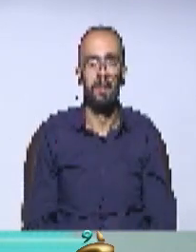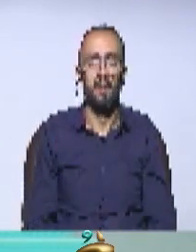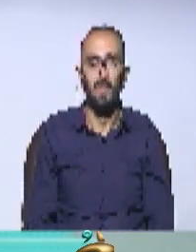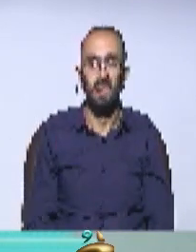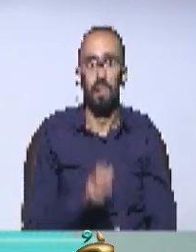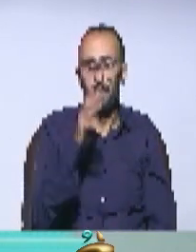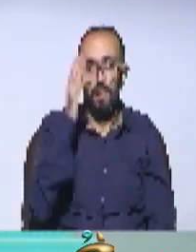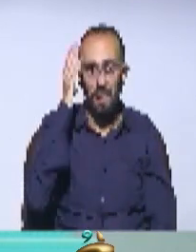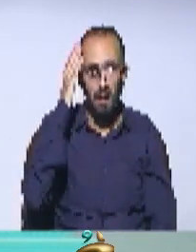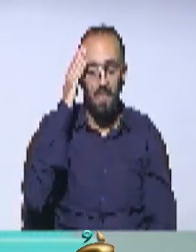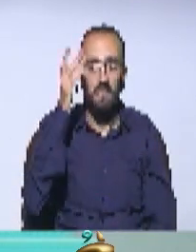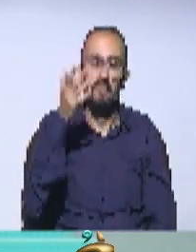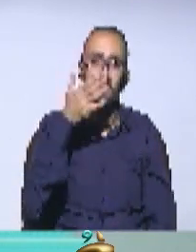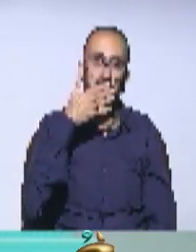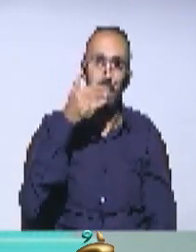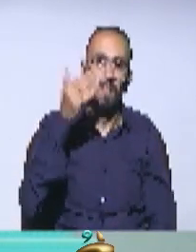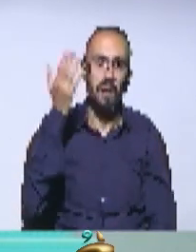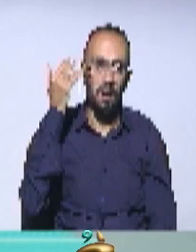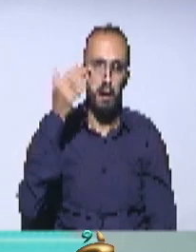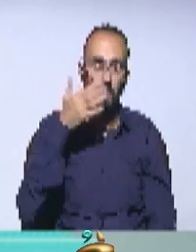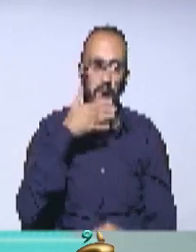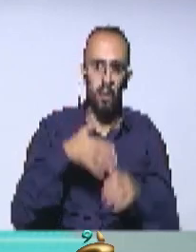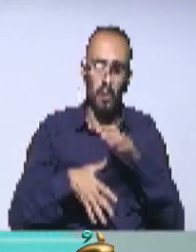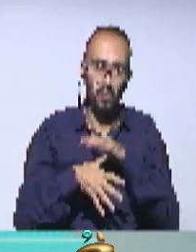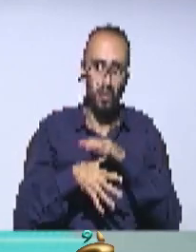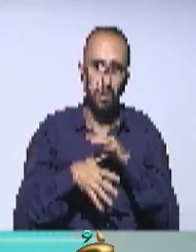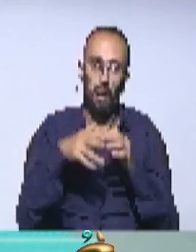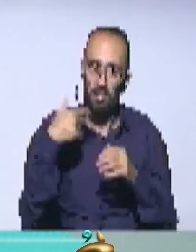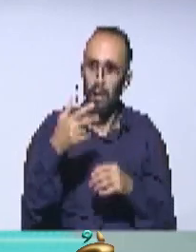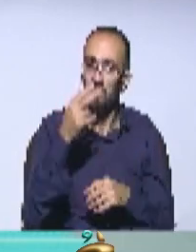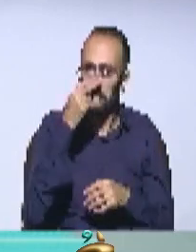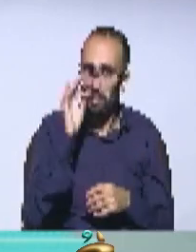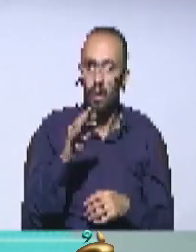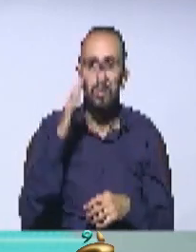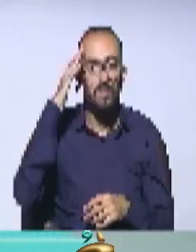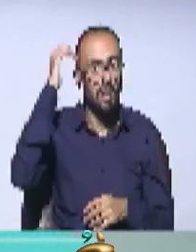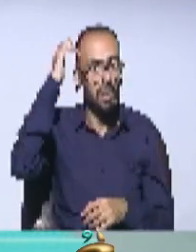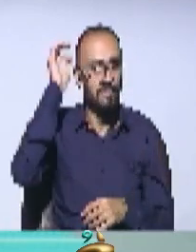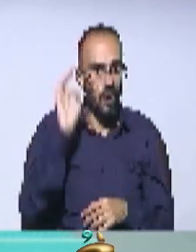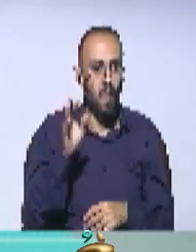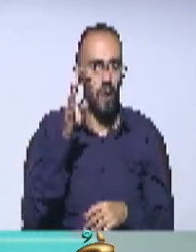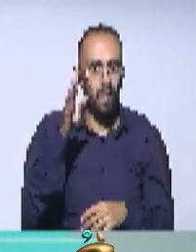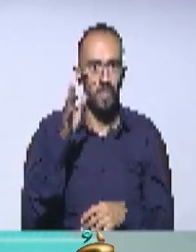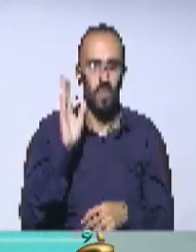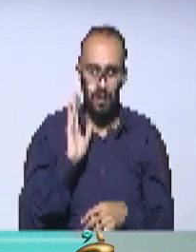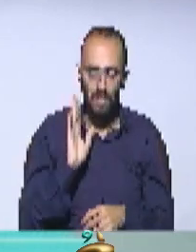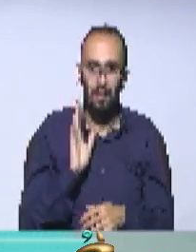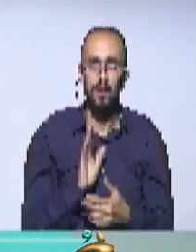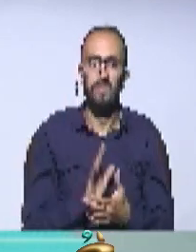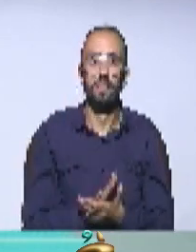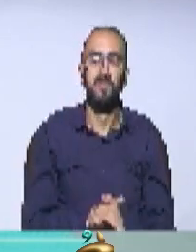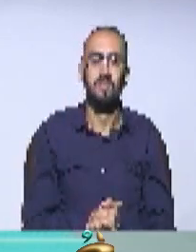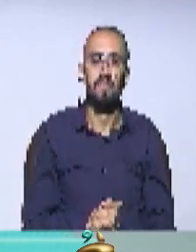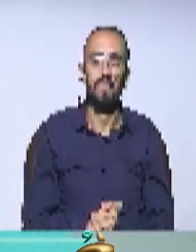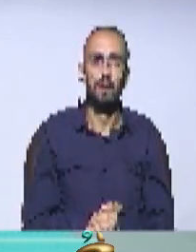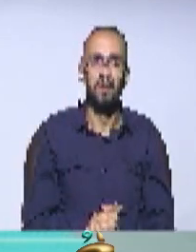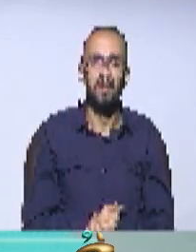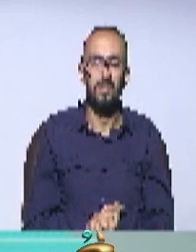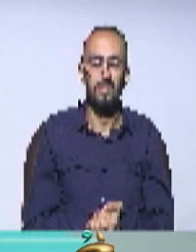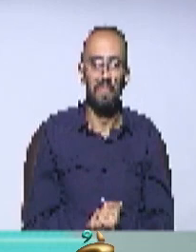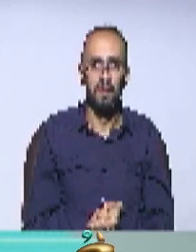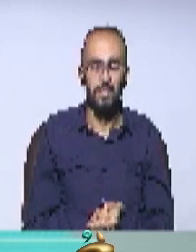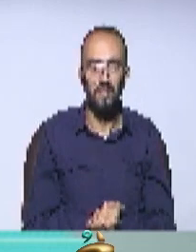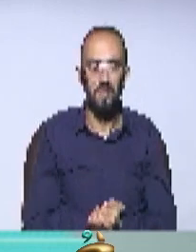قداسة البابا شنودة رحمة الله عليه كان صعيديا من اسيوط. بالتأكيد. وكان ده أمر يسعدنا